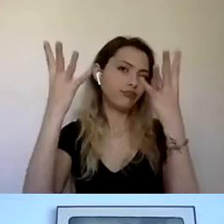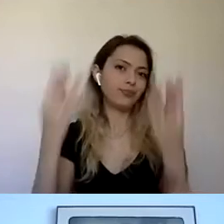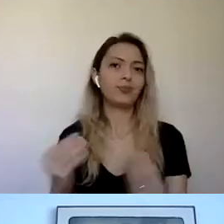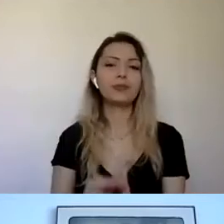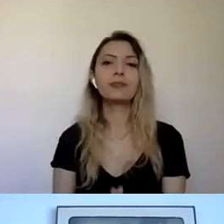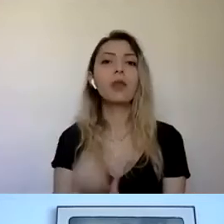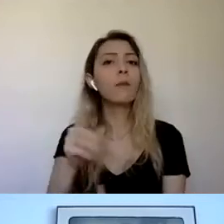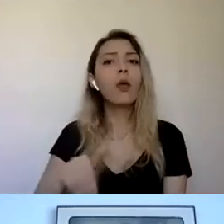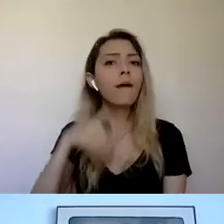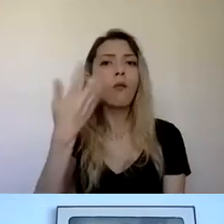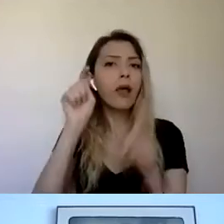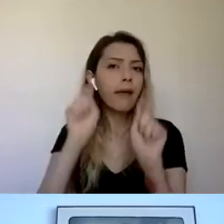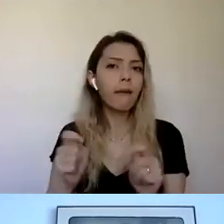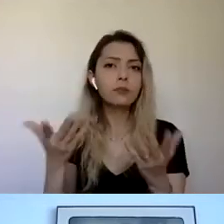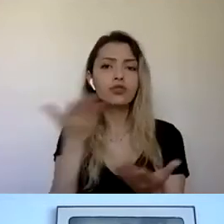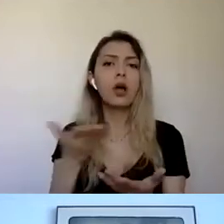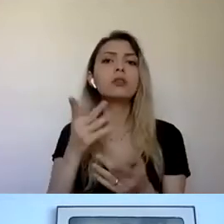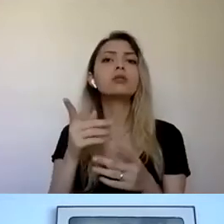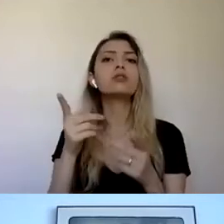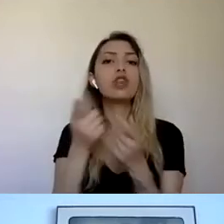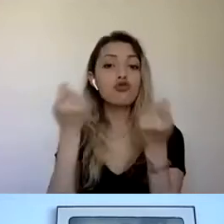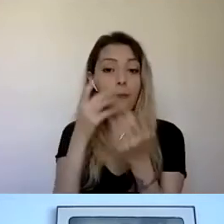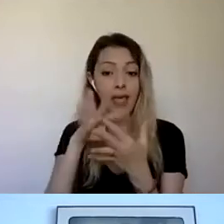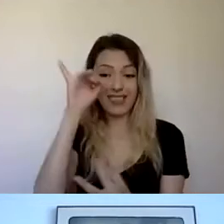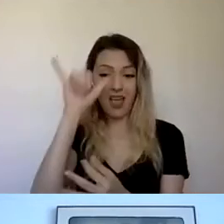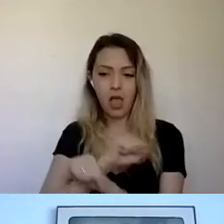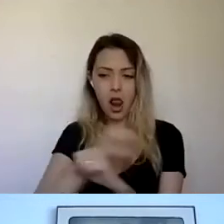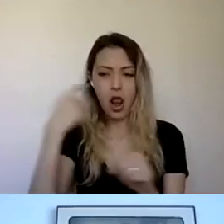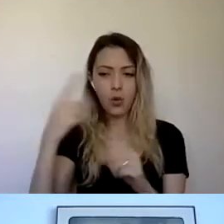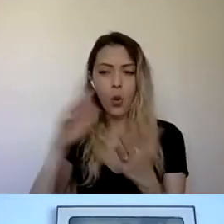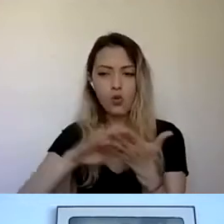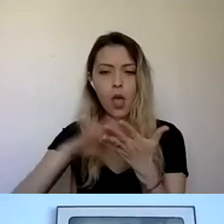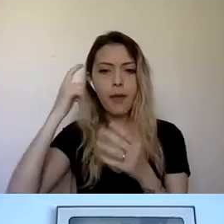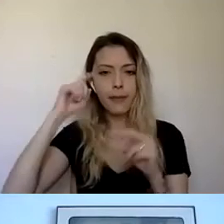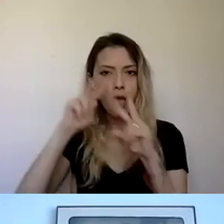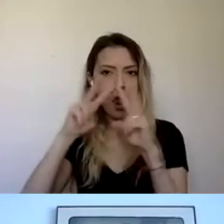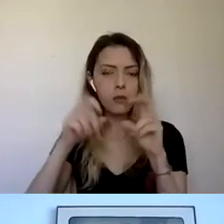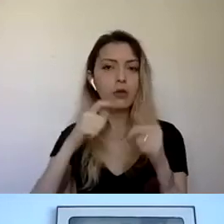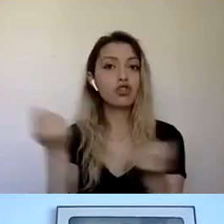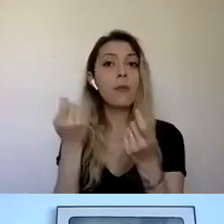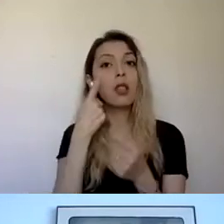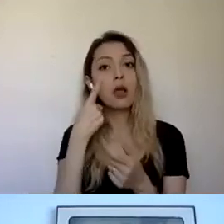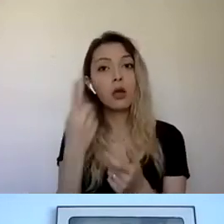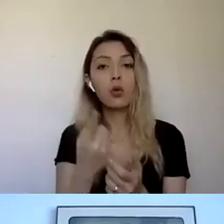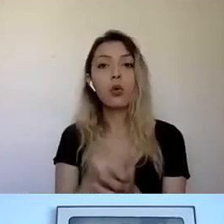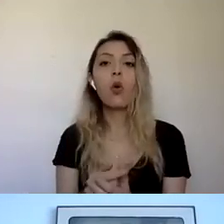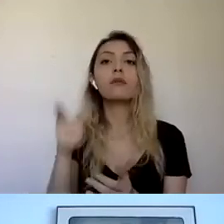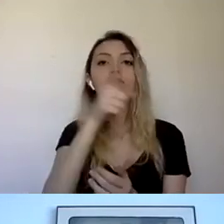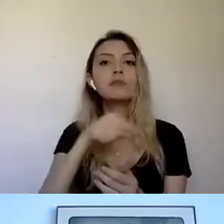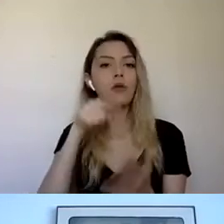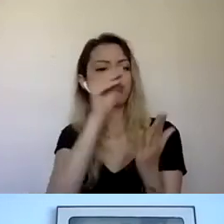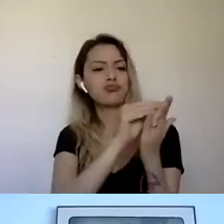Bundan sonra yapacağınız izleme çalışmasında, insan hakları izleme çalışmasında da bu çerçeveyi